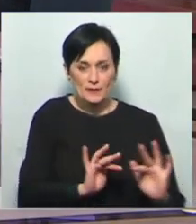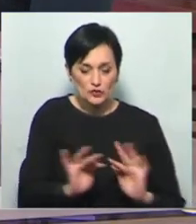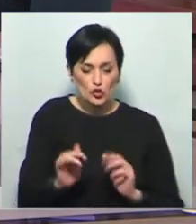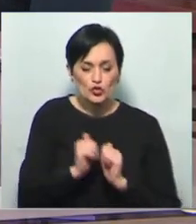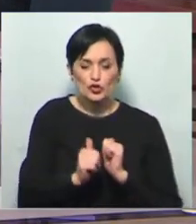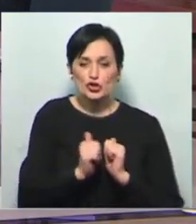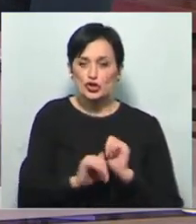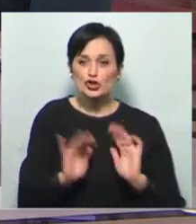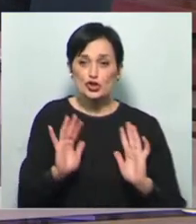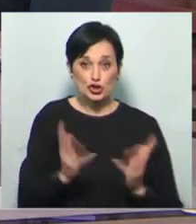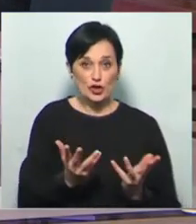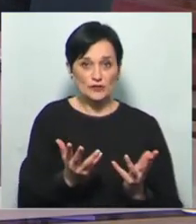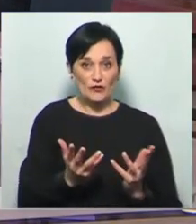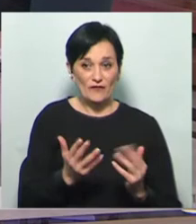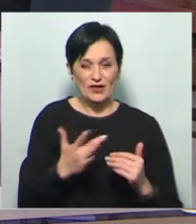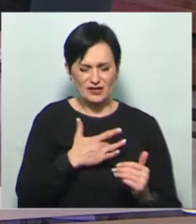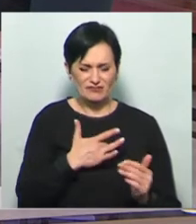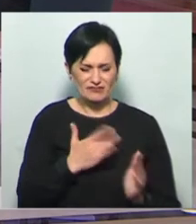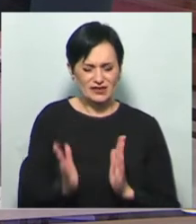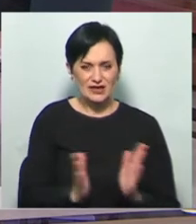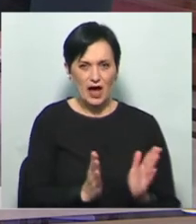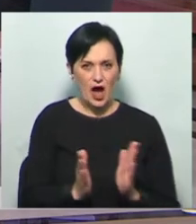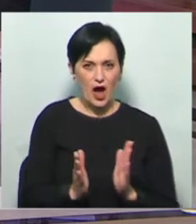ხშირ შემთხვევაში დაახლოებით